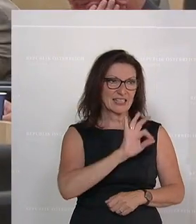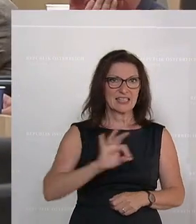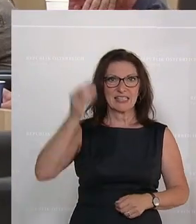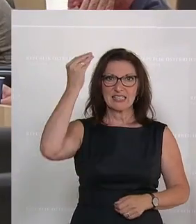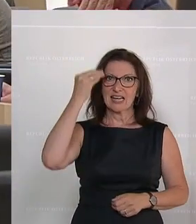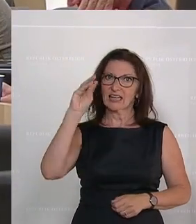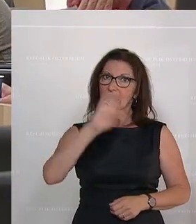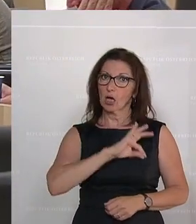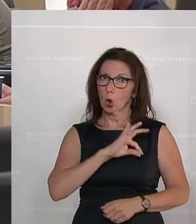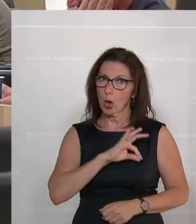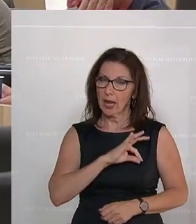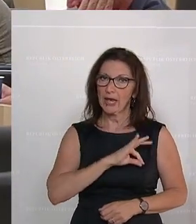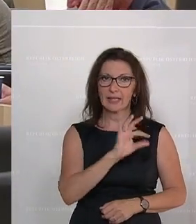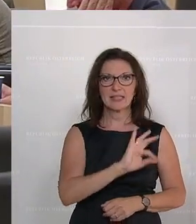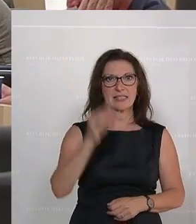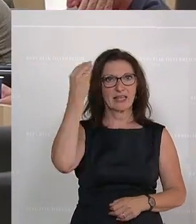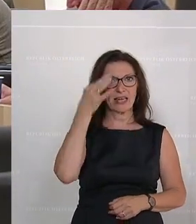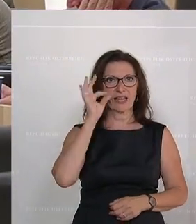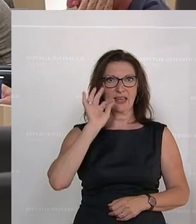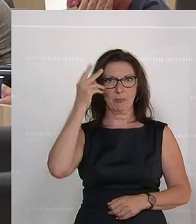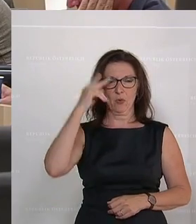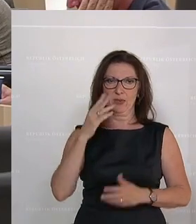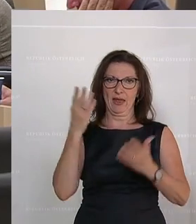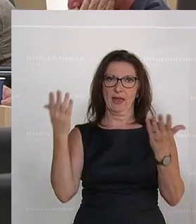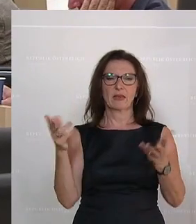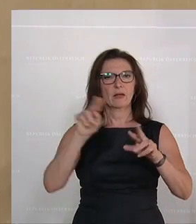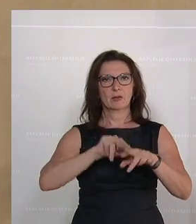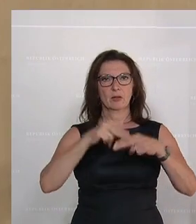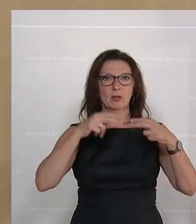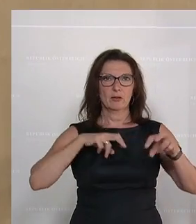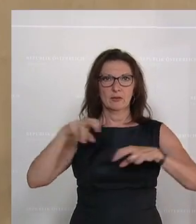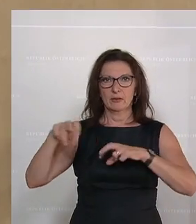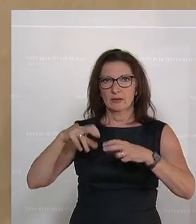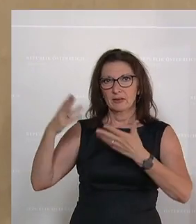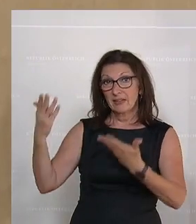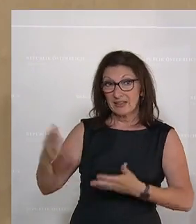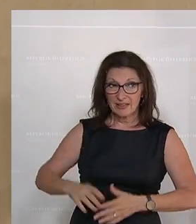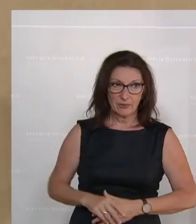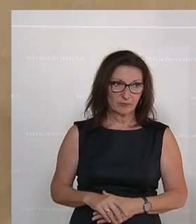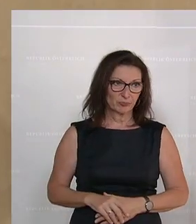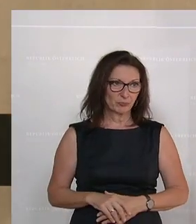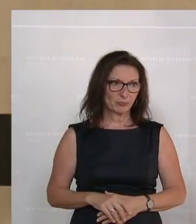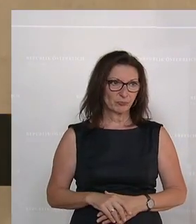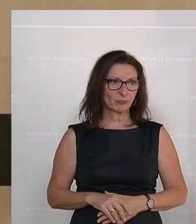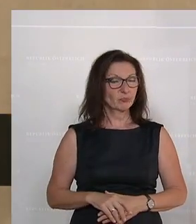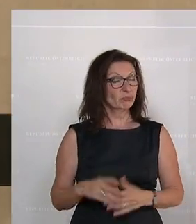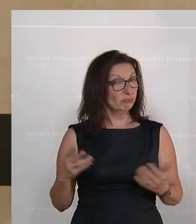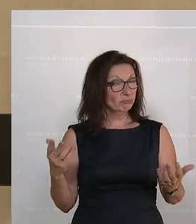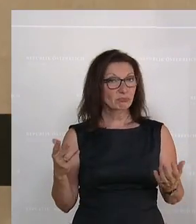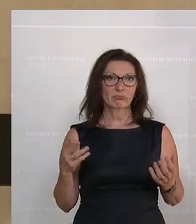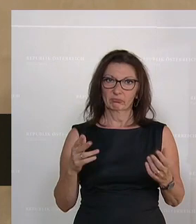und kollegen sehr geschätzt die damen und herren der bundesregierung es ist wirklich heute